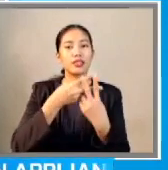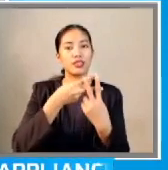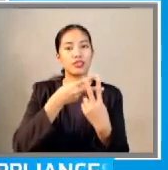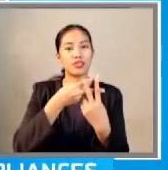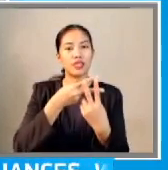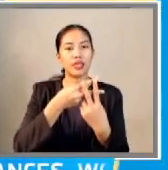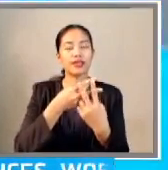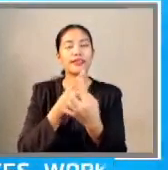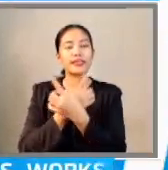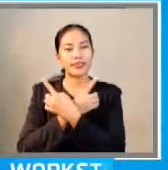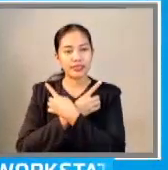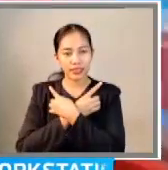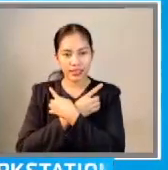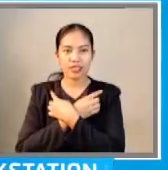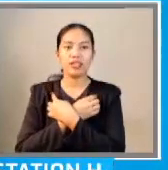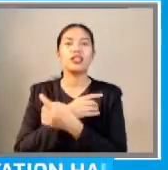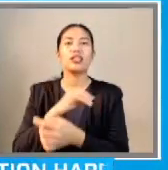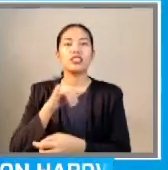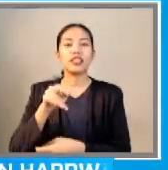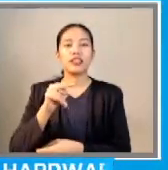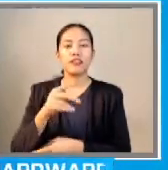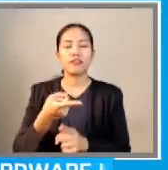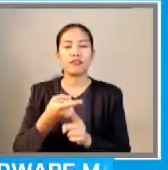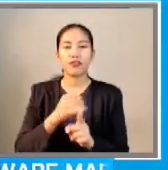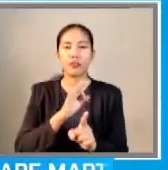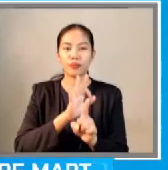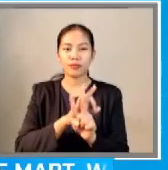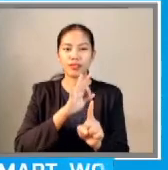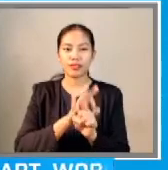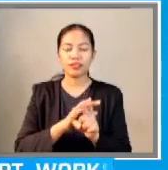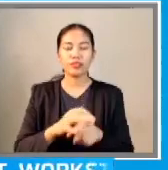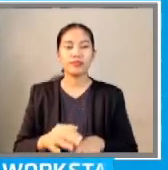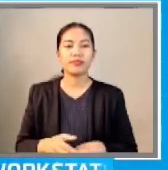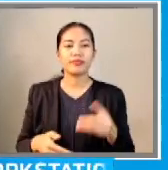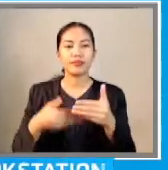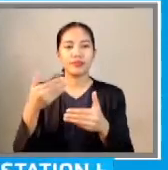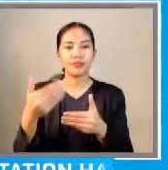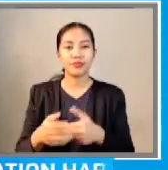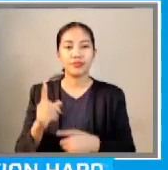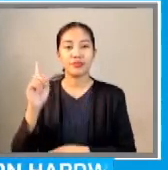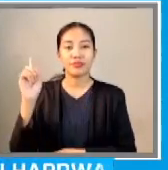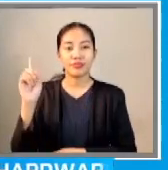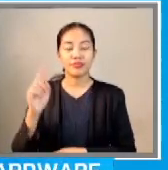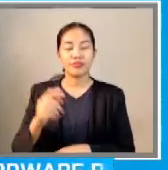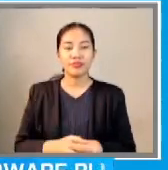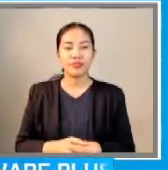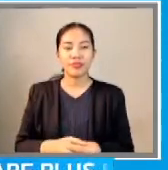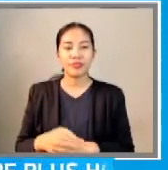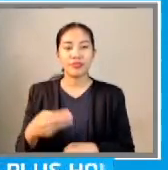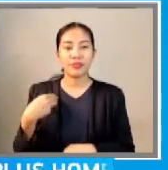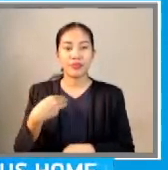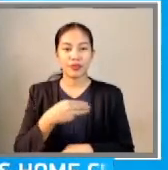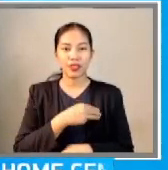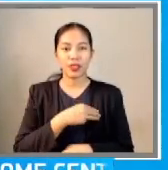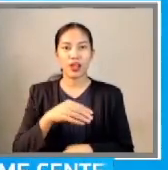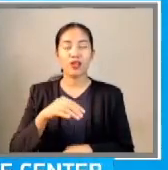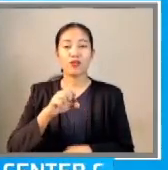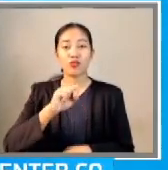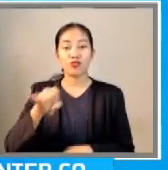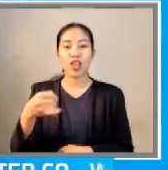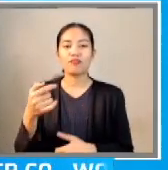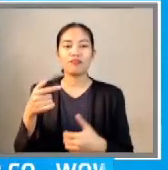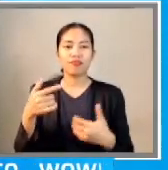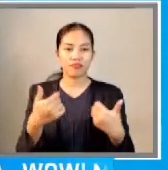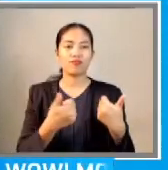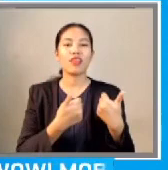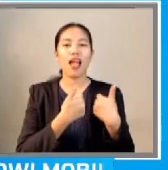from ARMY. In a relationship na si Super Junior member Shin Dong, kinumpirma yan ang kanyang agency nitong